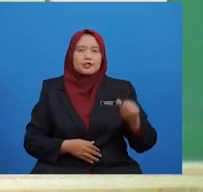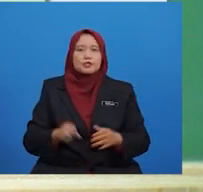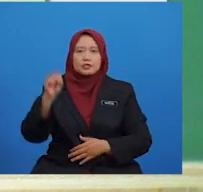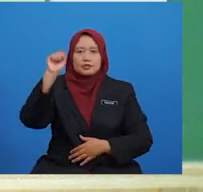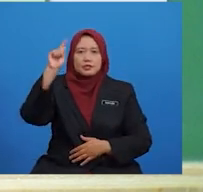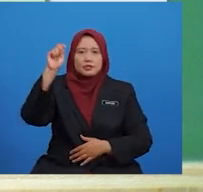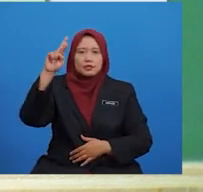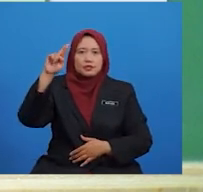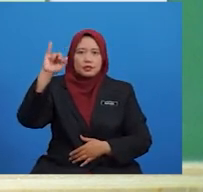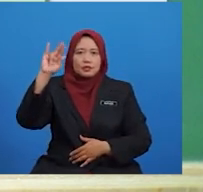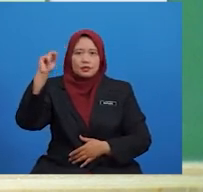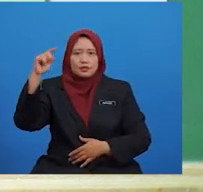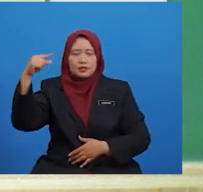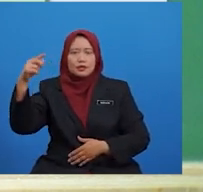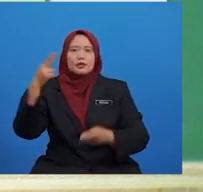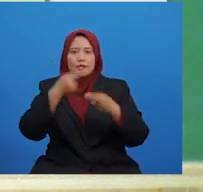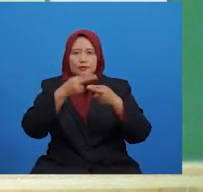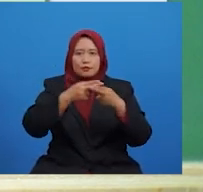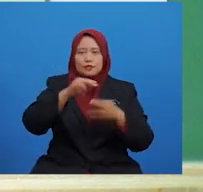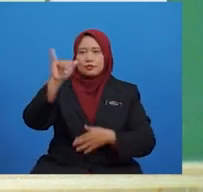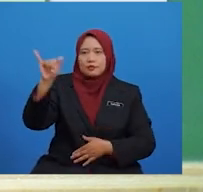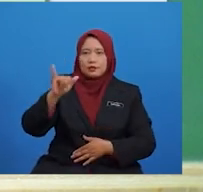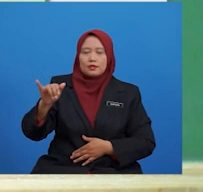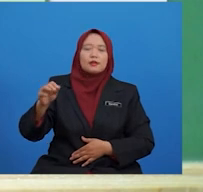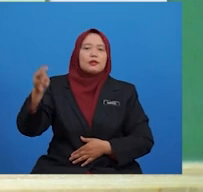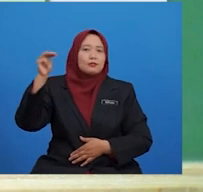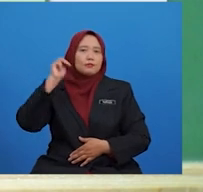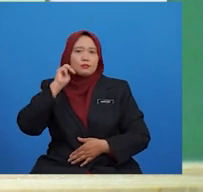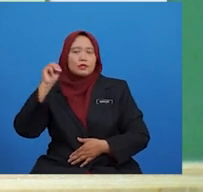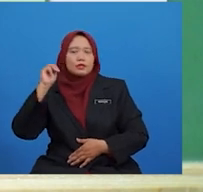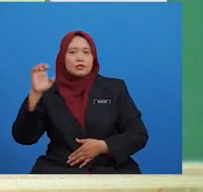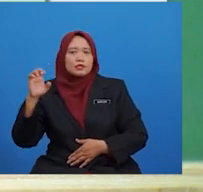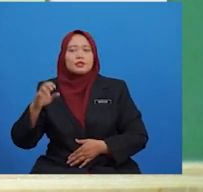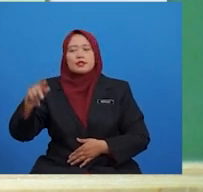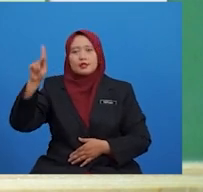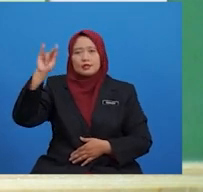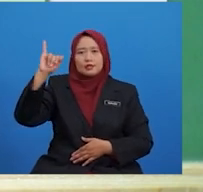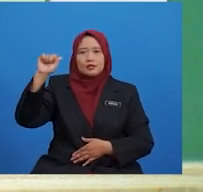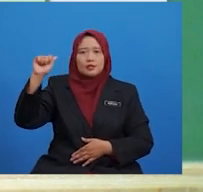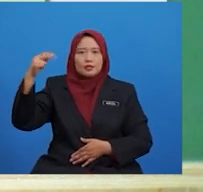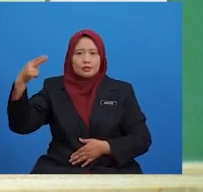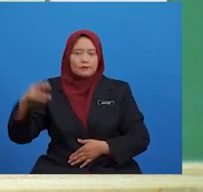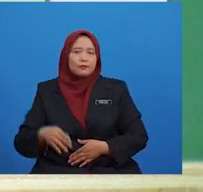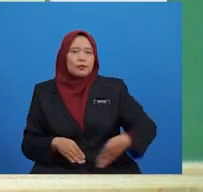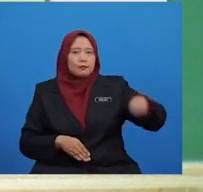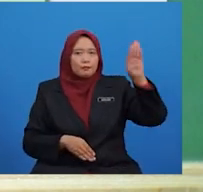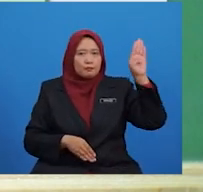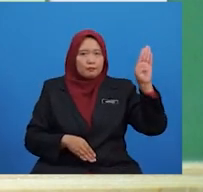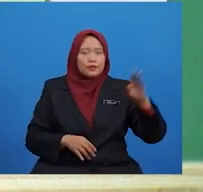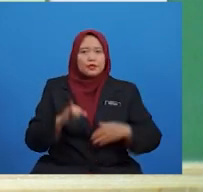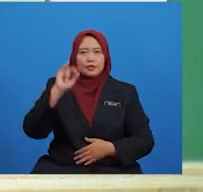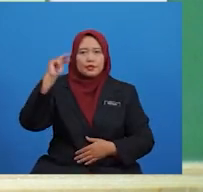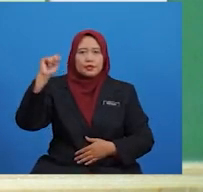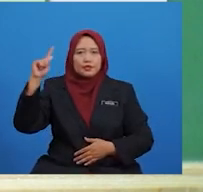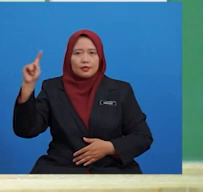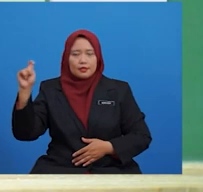Kiah. B. Int bilangan sama dengan 5. C. Double